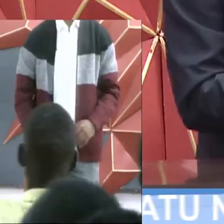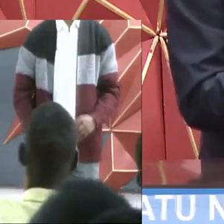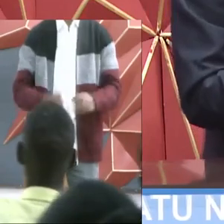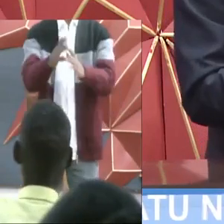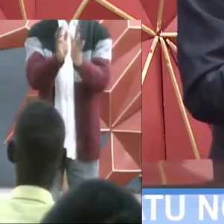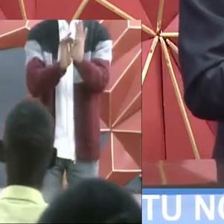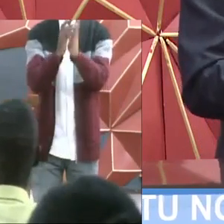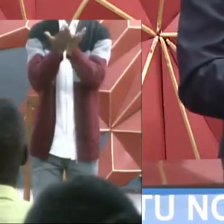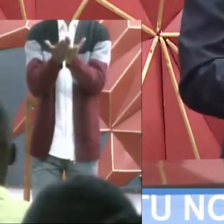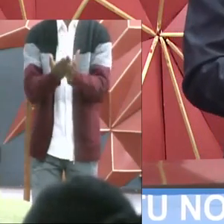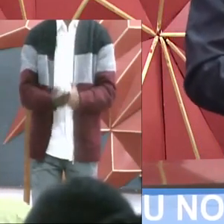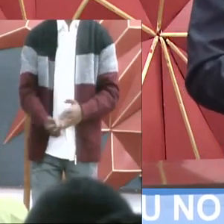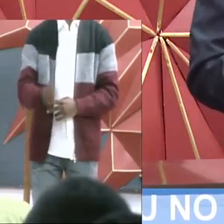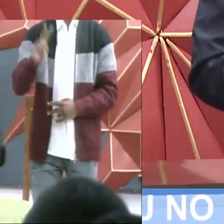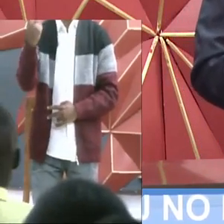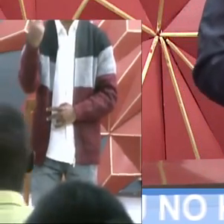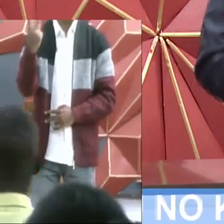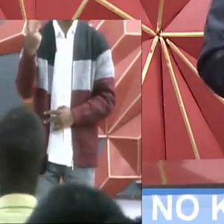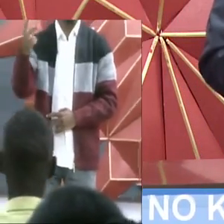Nous avons dit que